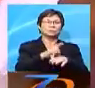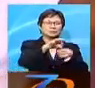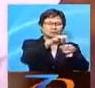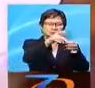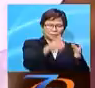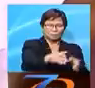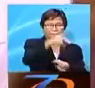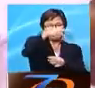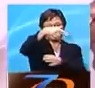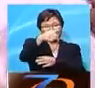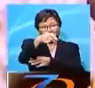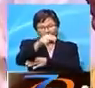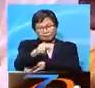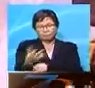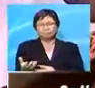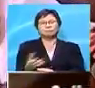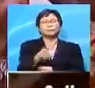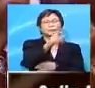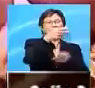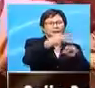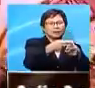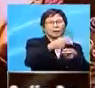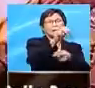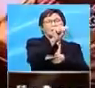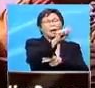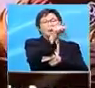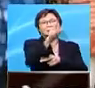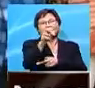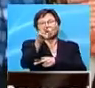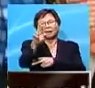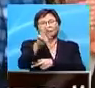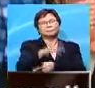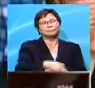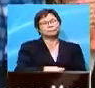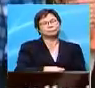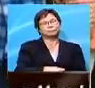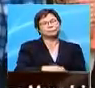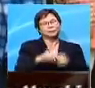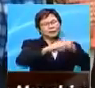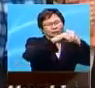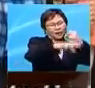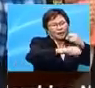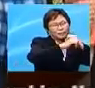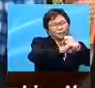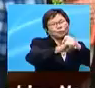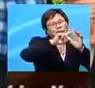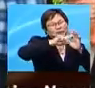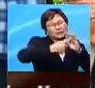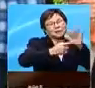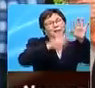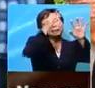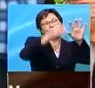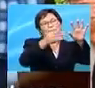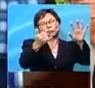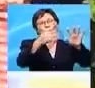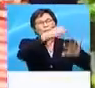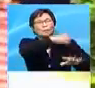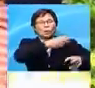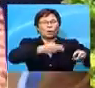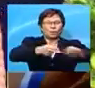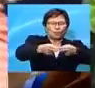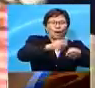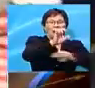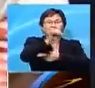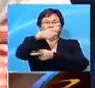manakala P mempertaruhkan Azhar Abdul suukur wisil kempen bertiup 5 Jun lalu selepas pegawai pengurus